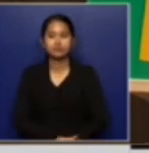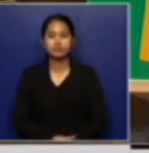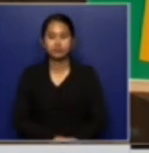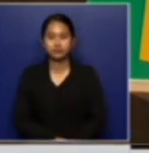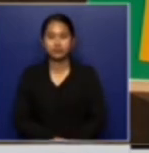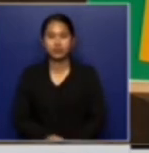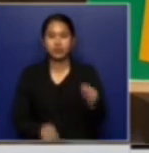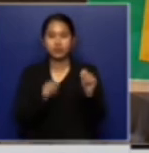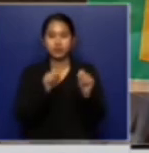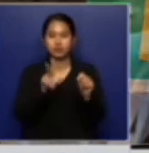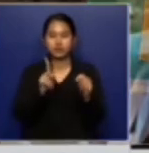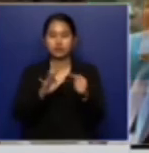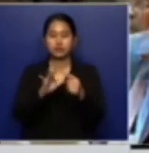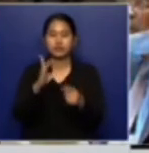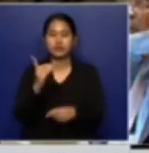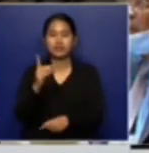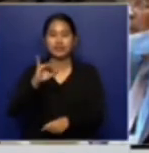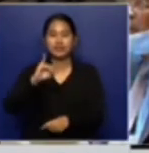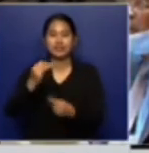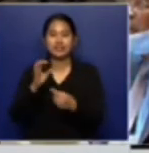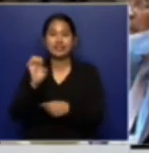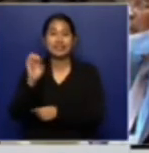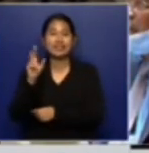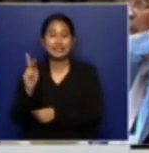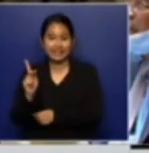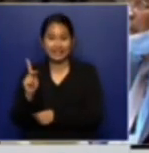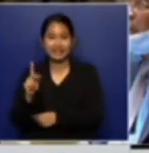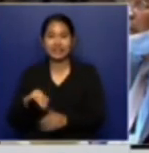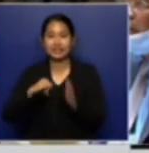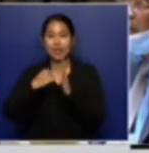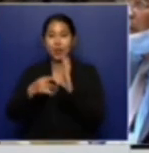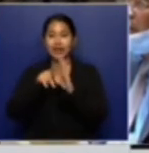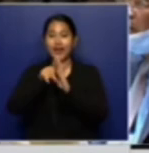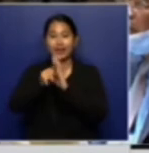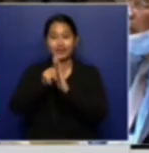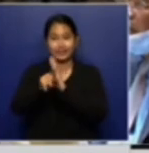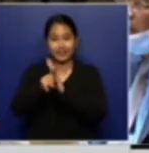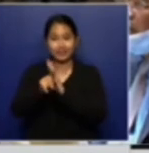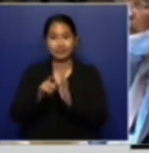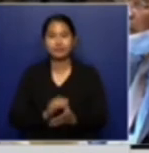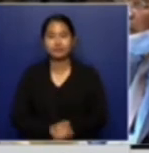ลกุดจิกอำเภอท่าคันโทจังหวัดกาฬสิน